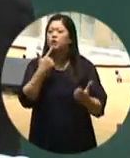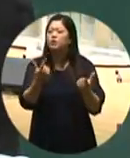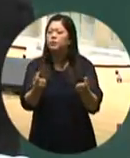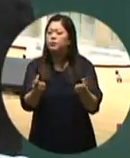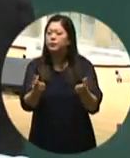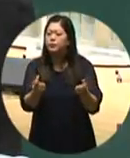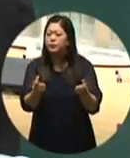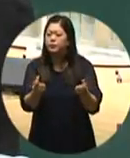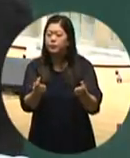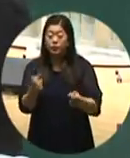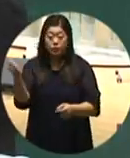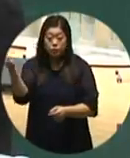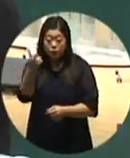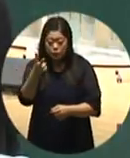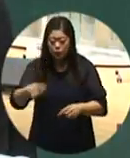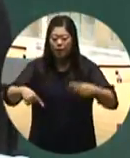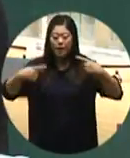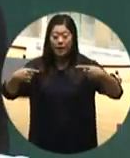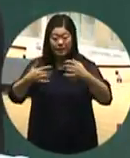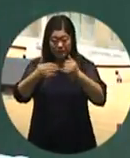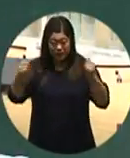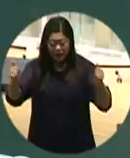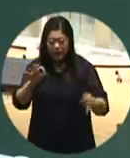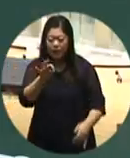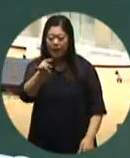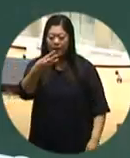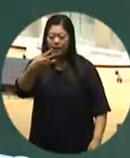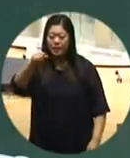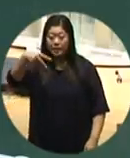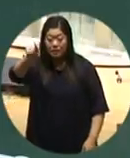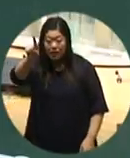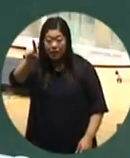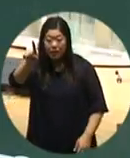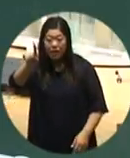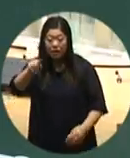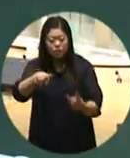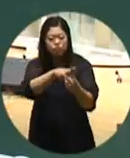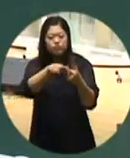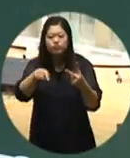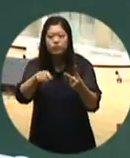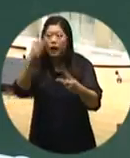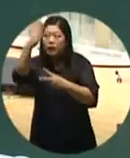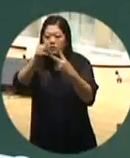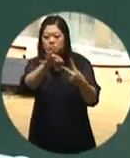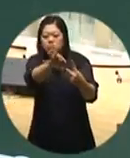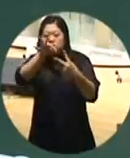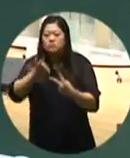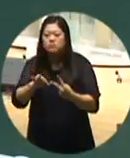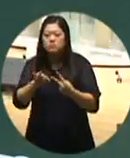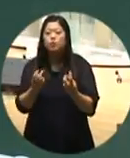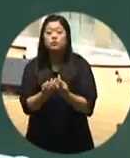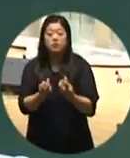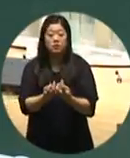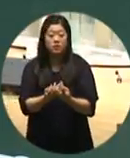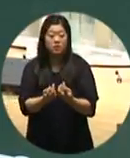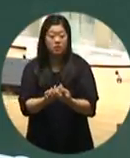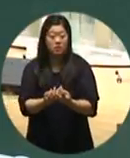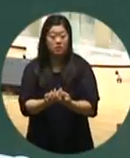해서 엘리야와 엘리사를 썼습니까? Now, as you know very well, how was it that God was able to use Elijah and